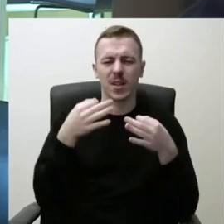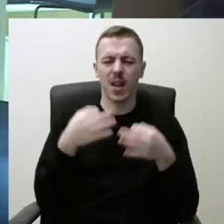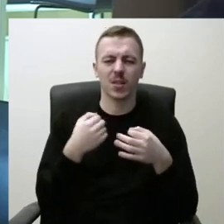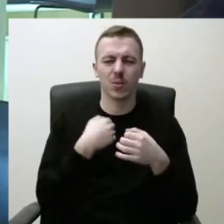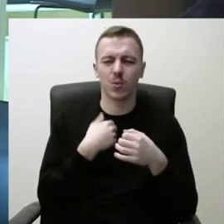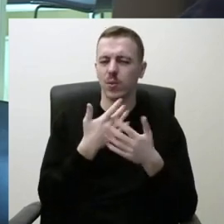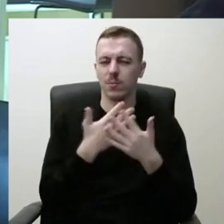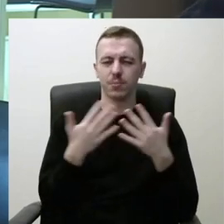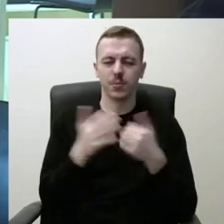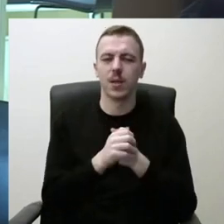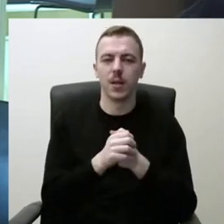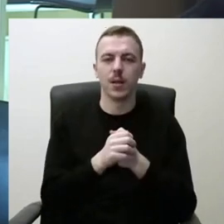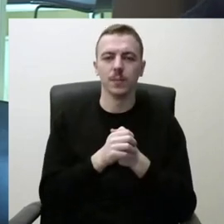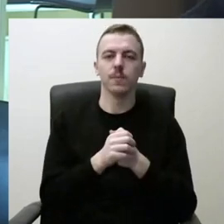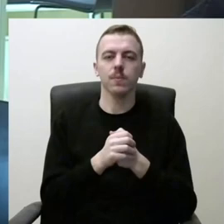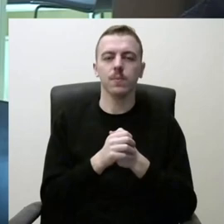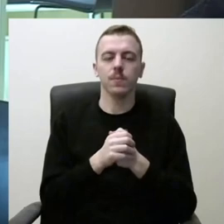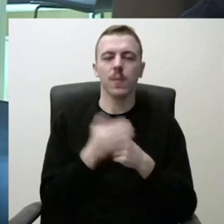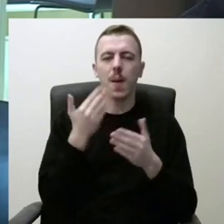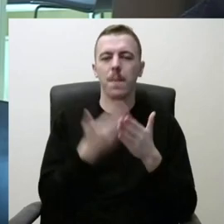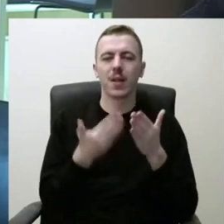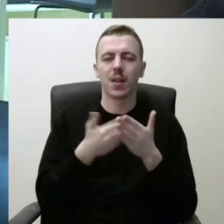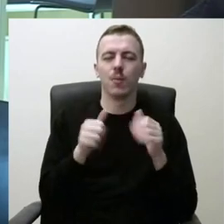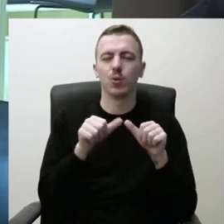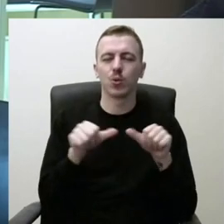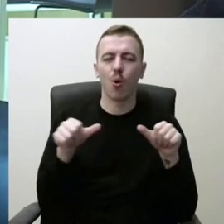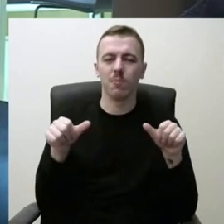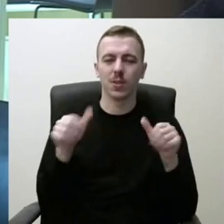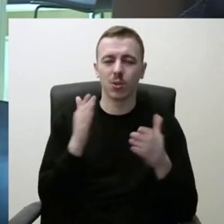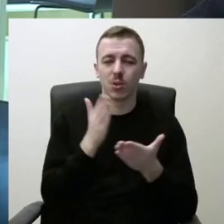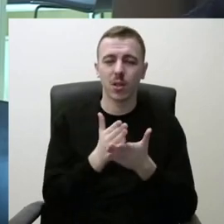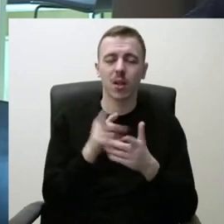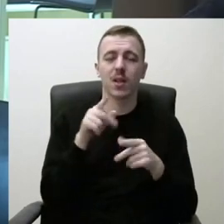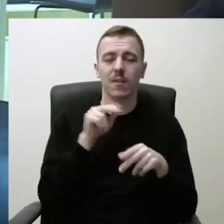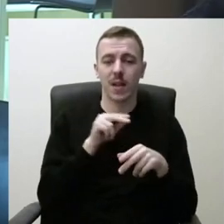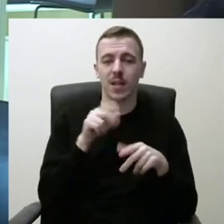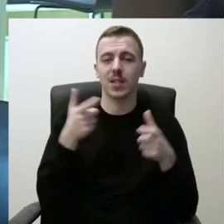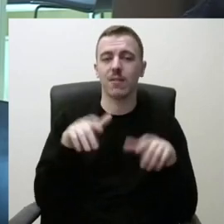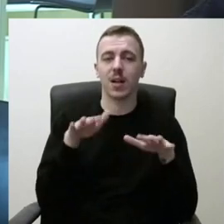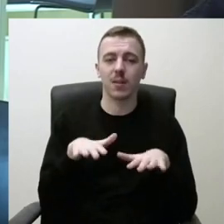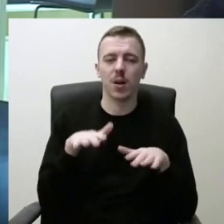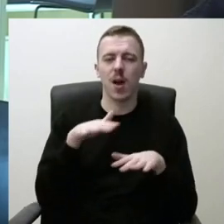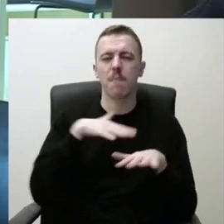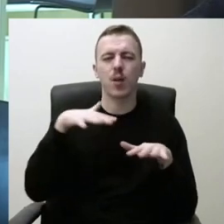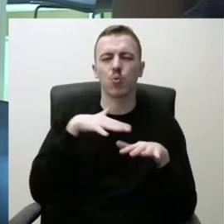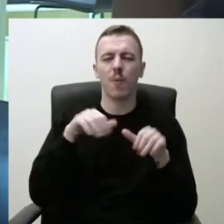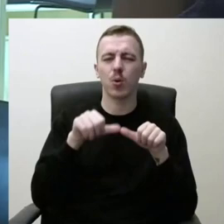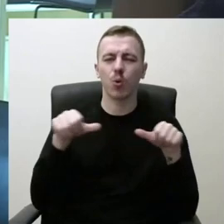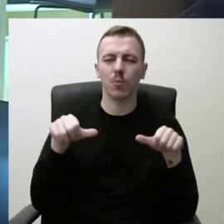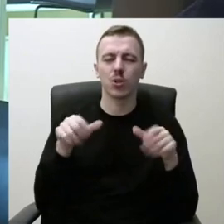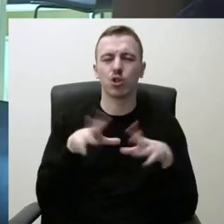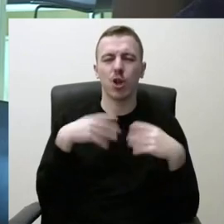instrumentų. Tai yra patariamosios komisijos, kurios veikia savivaldybėje, bendruomenių komisija, šeimos